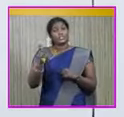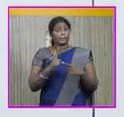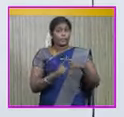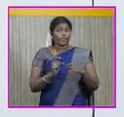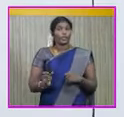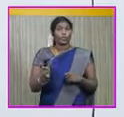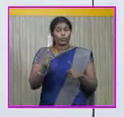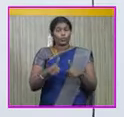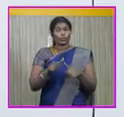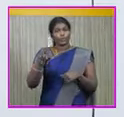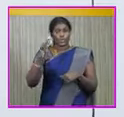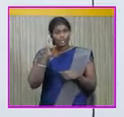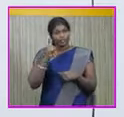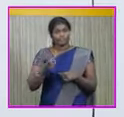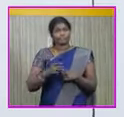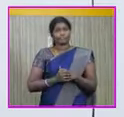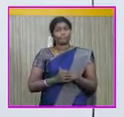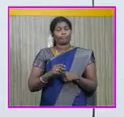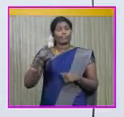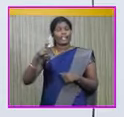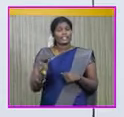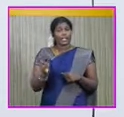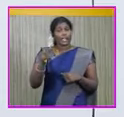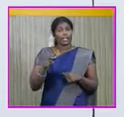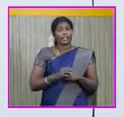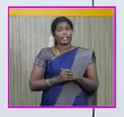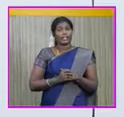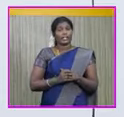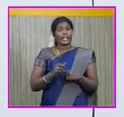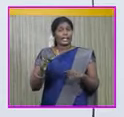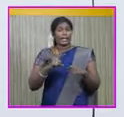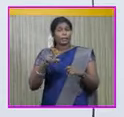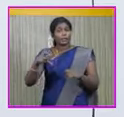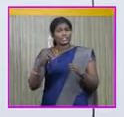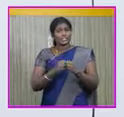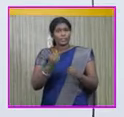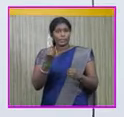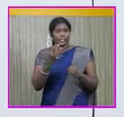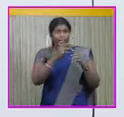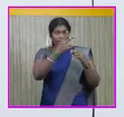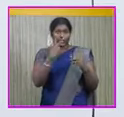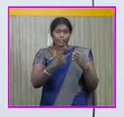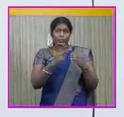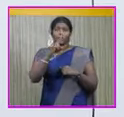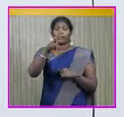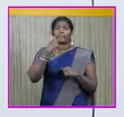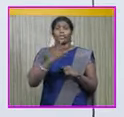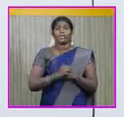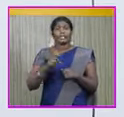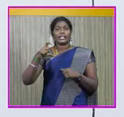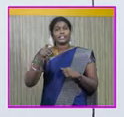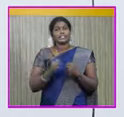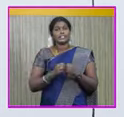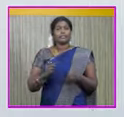யூஏ இல்லையா? சியு வந்து சிபிக்கு சமம் அப்படின்னு கணக்கிலே கொடுத்துருக்காங்க இல்லையா? அப்போ சியுக்கு பதிலாக நம்ம சிபின்னு